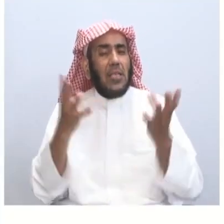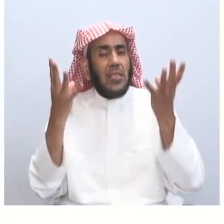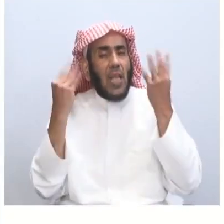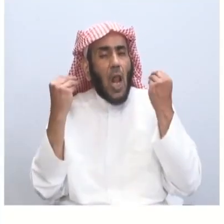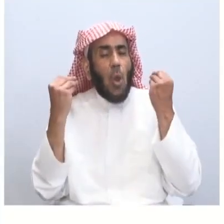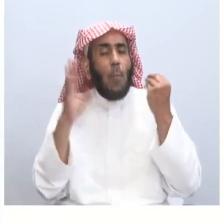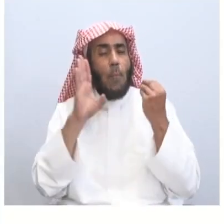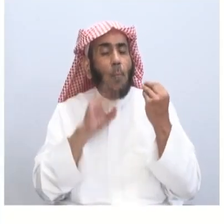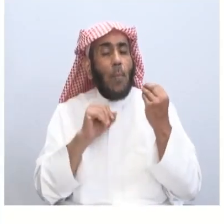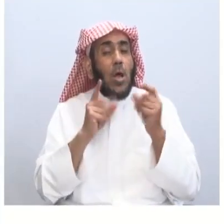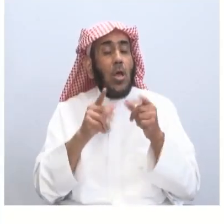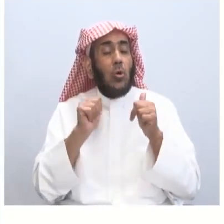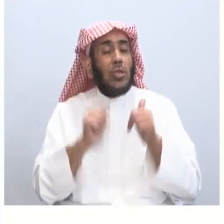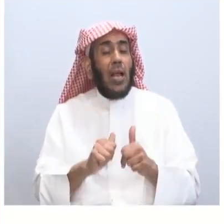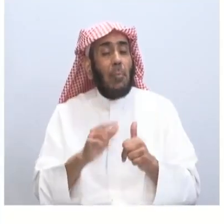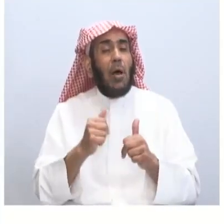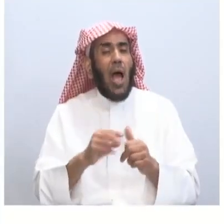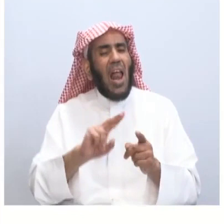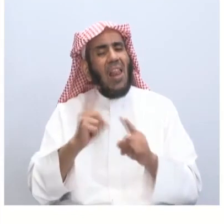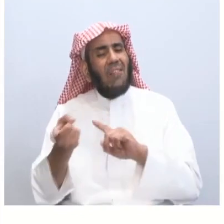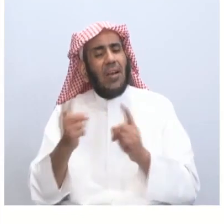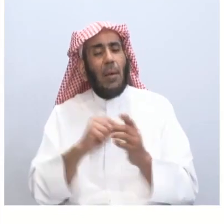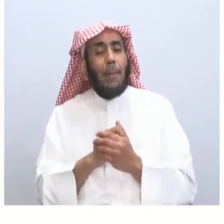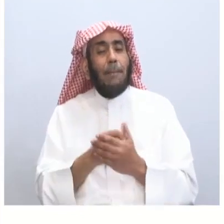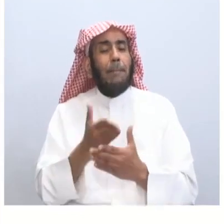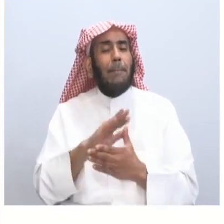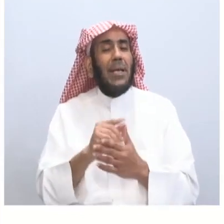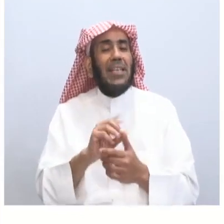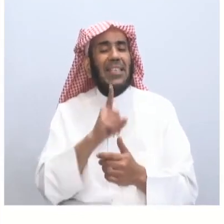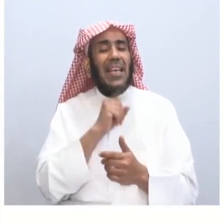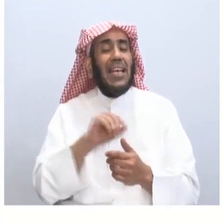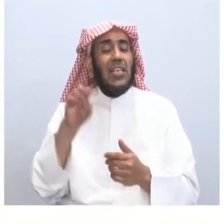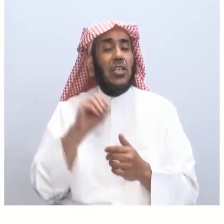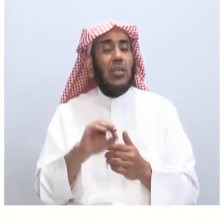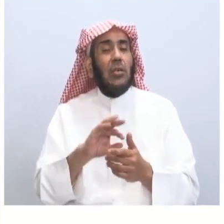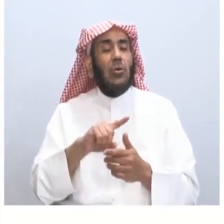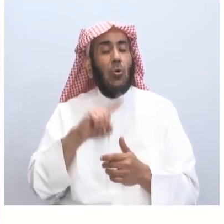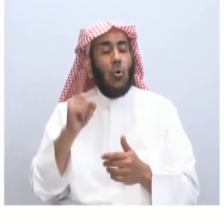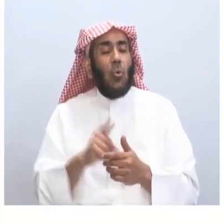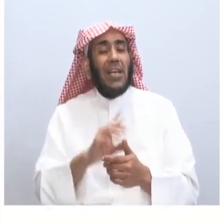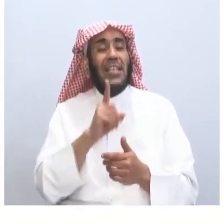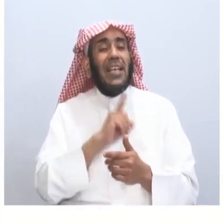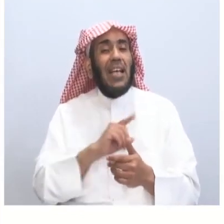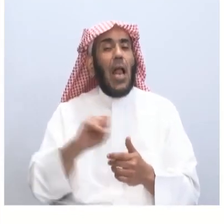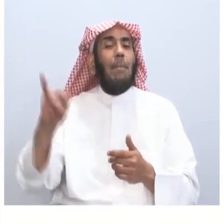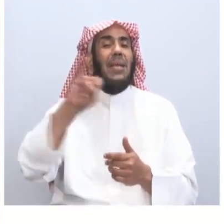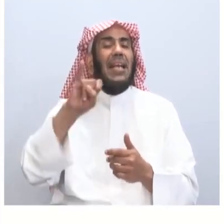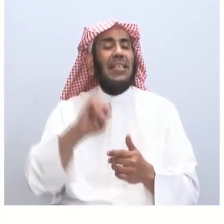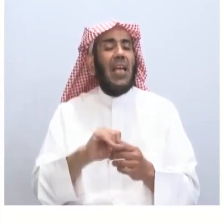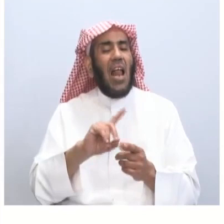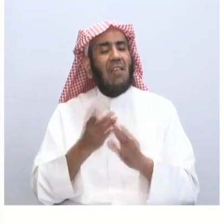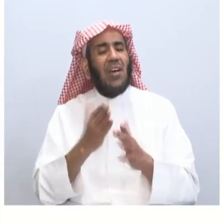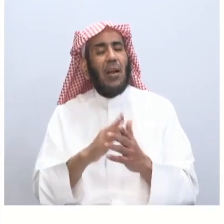التعلم يذكر الطلبه الفرق بين التاريخ الهجري والتاريخ الميلادي